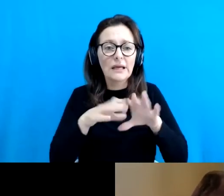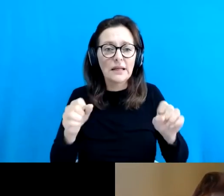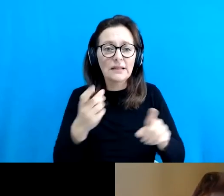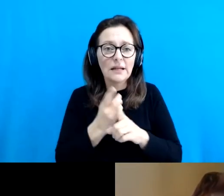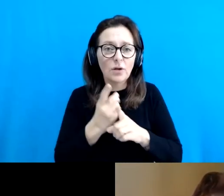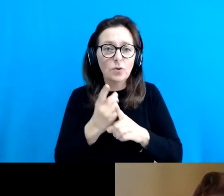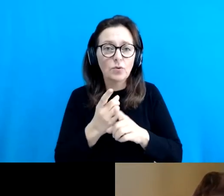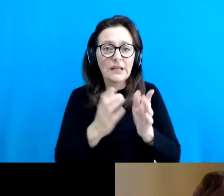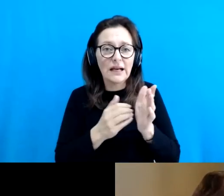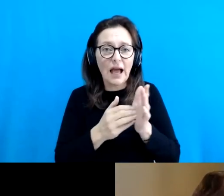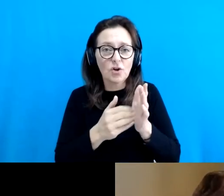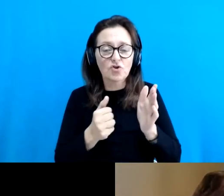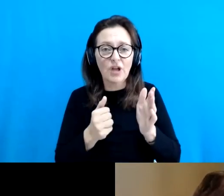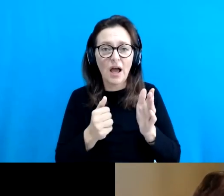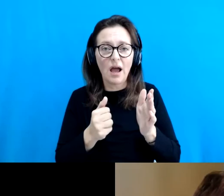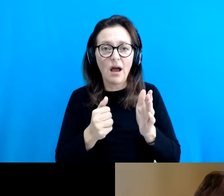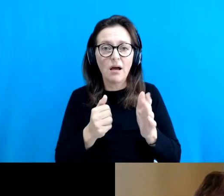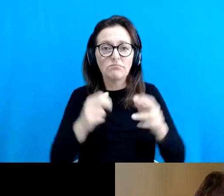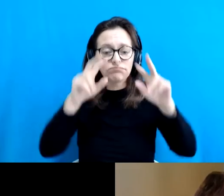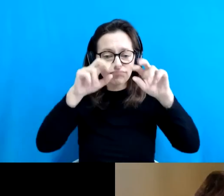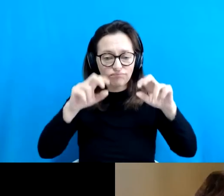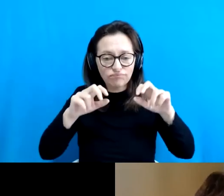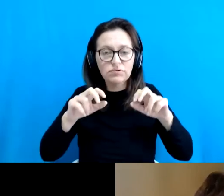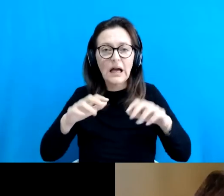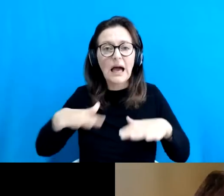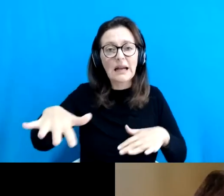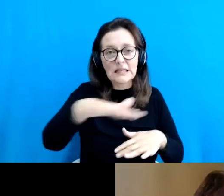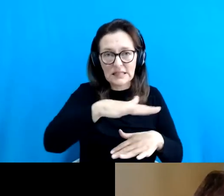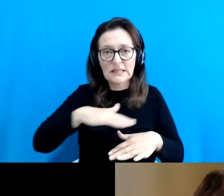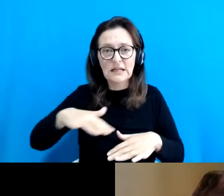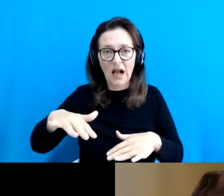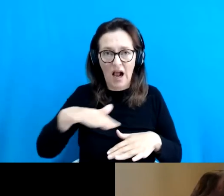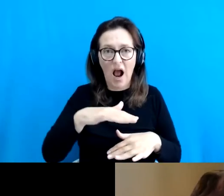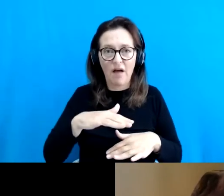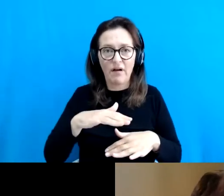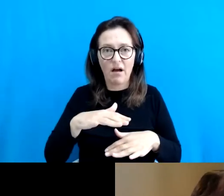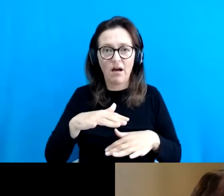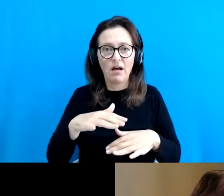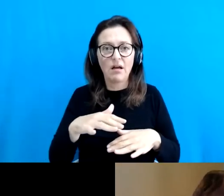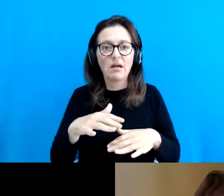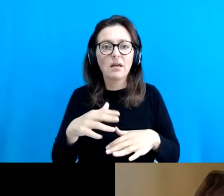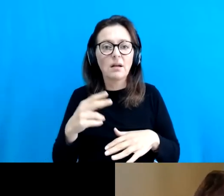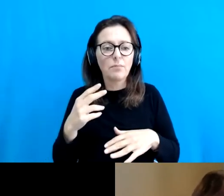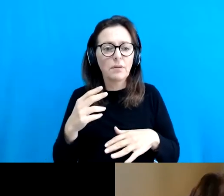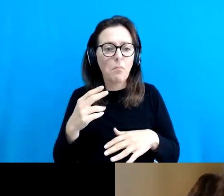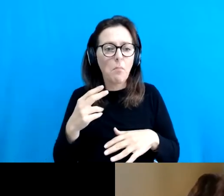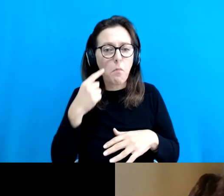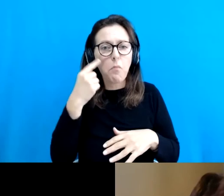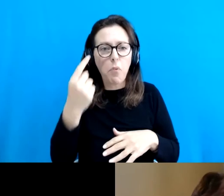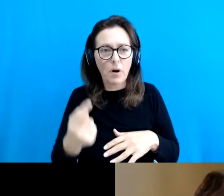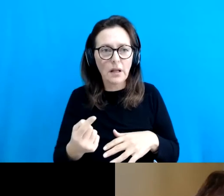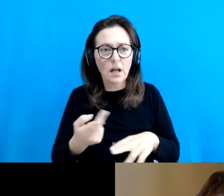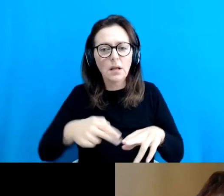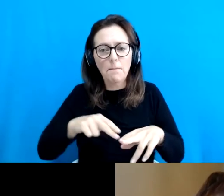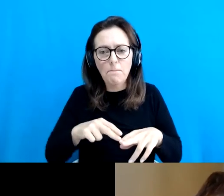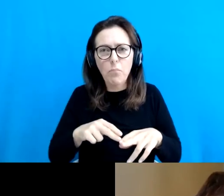ekstenzivna terenska raziskava, kjer bi se v bistvu šlo pogledati bolj intenzivno, ker tista